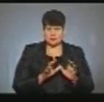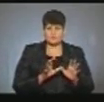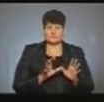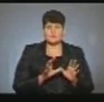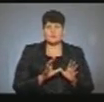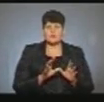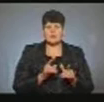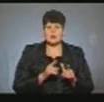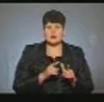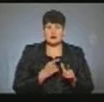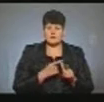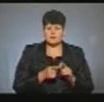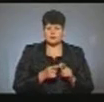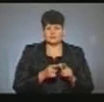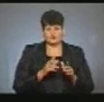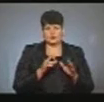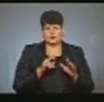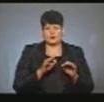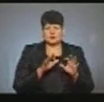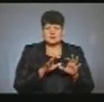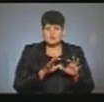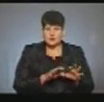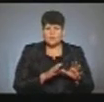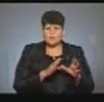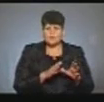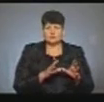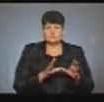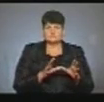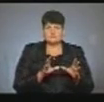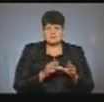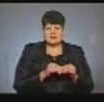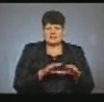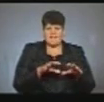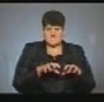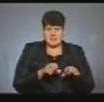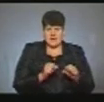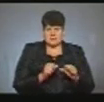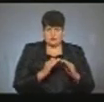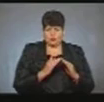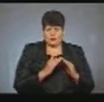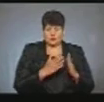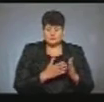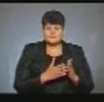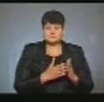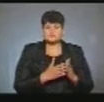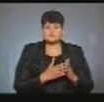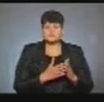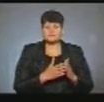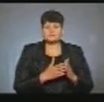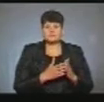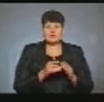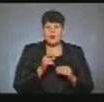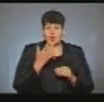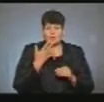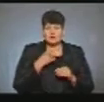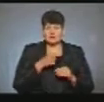будинків або до закону про спільну сумісну власність, так, про будинків, тобто коли